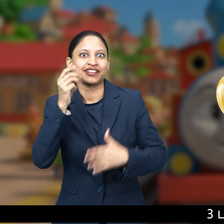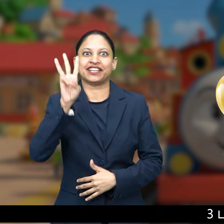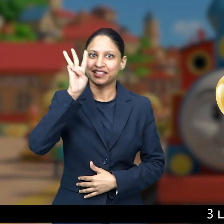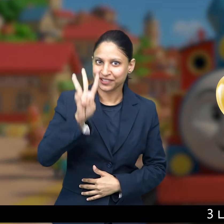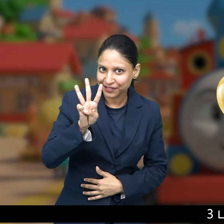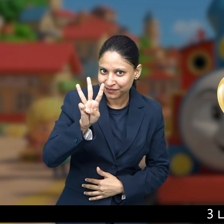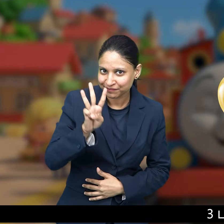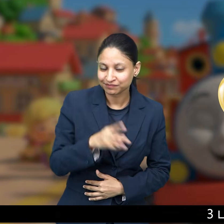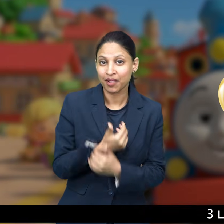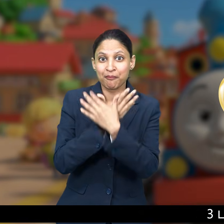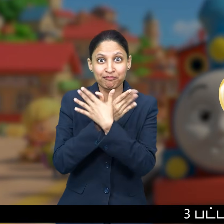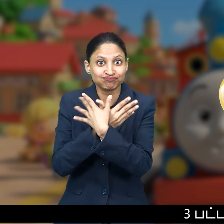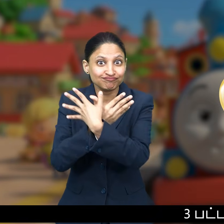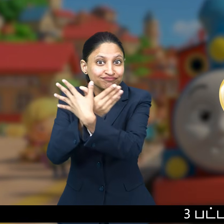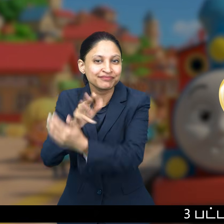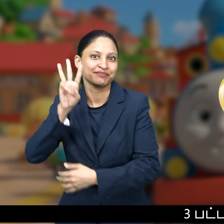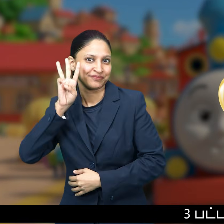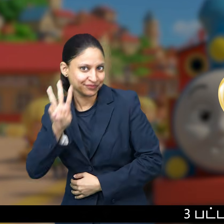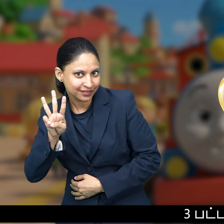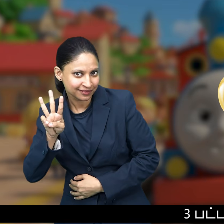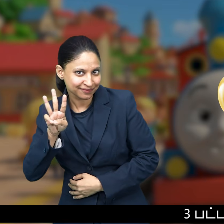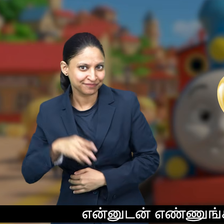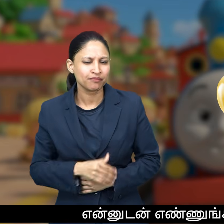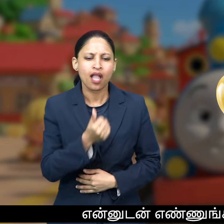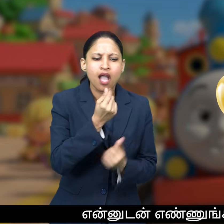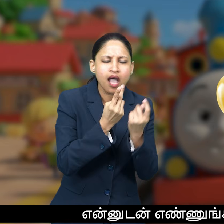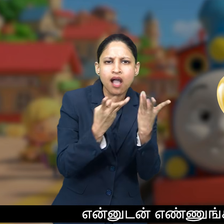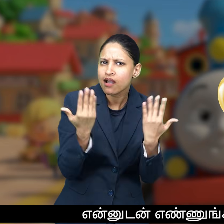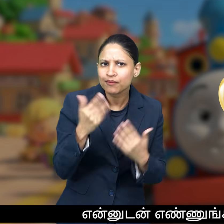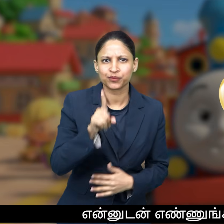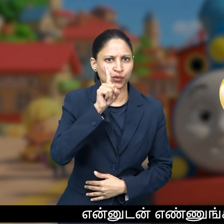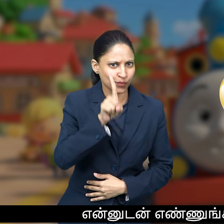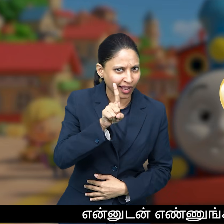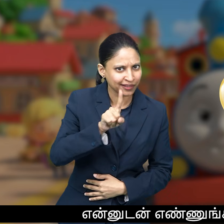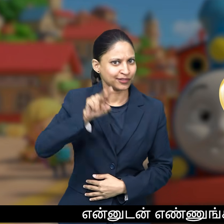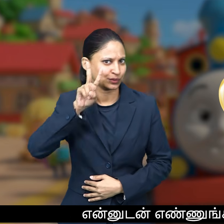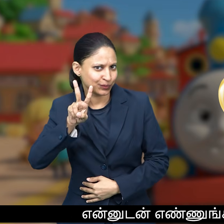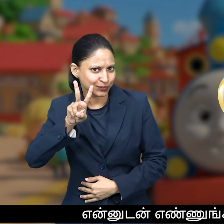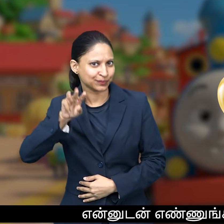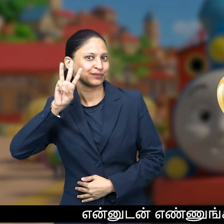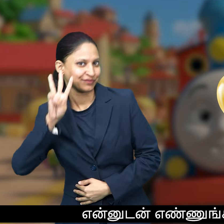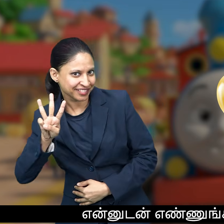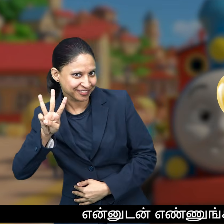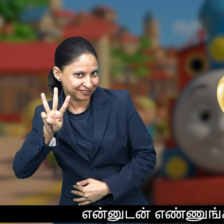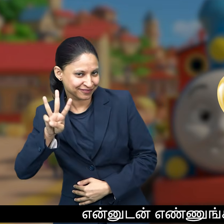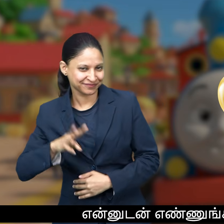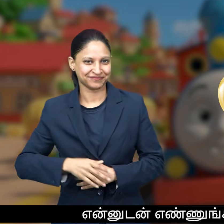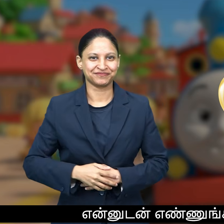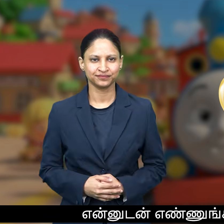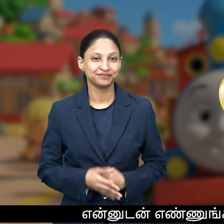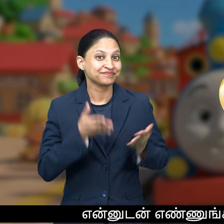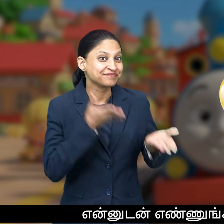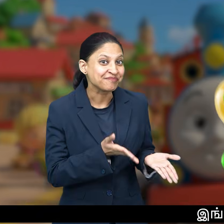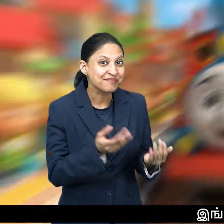3 பலூன்கள், 3 பட்டாம்பூச்சிகள். என்னுடன் எண்ணுங்கள், 1, 2,